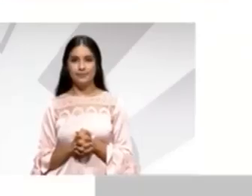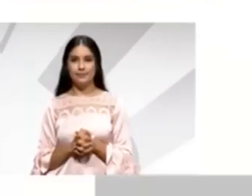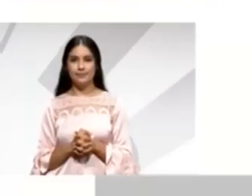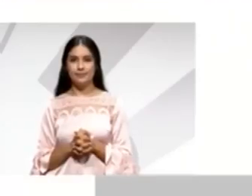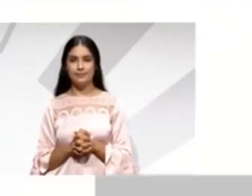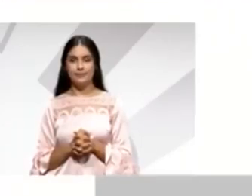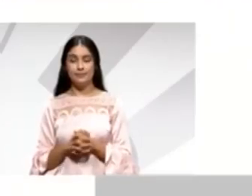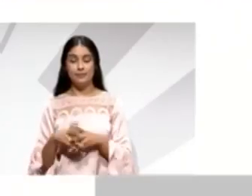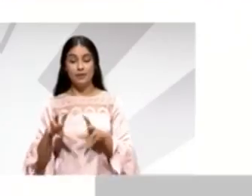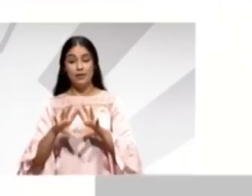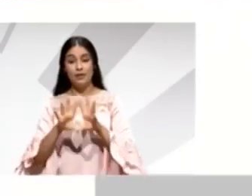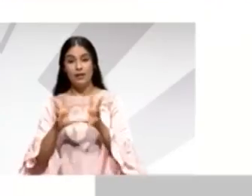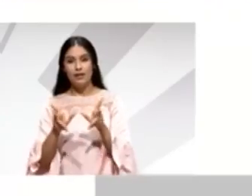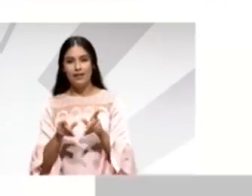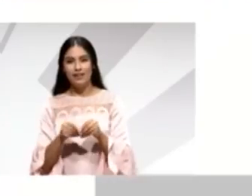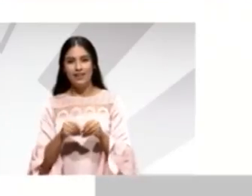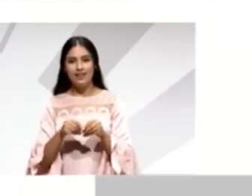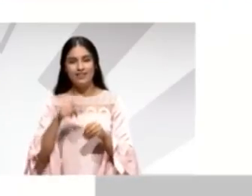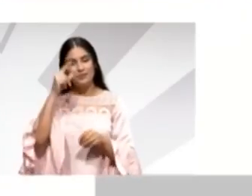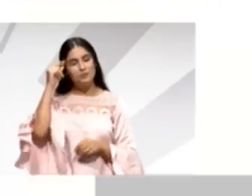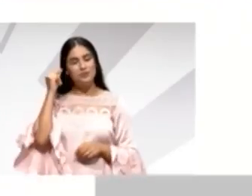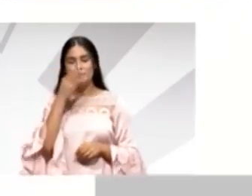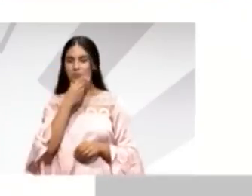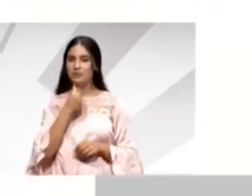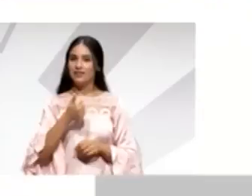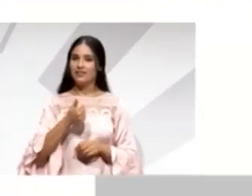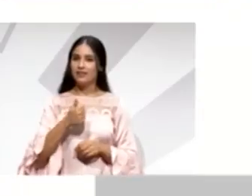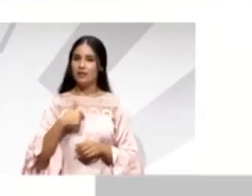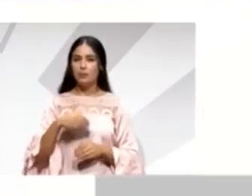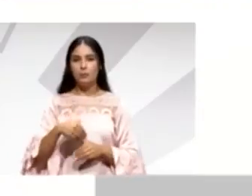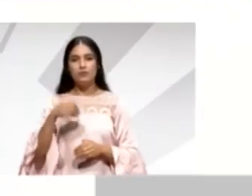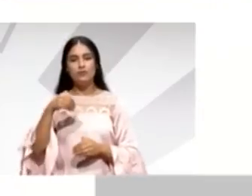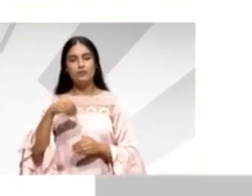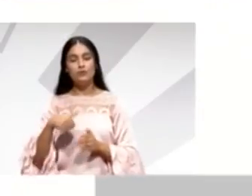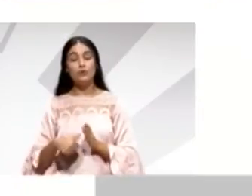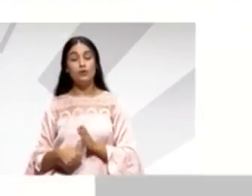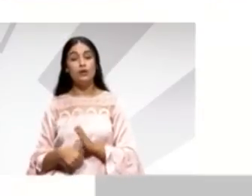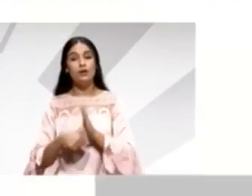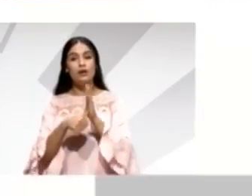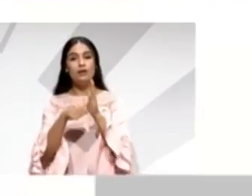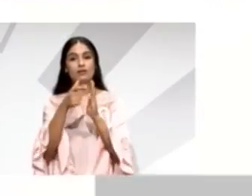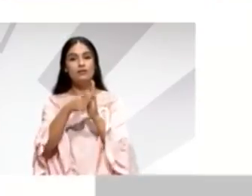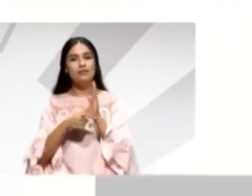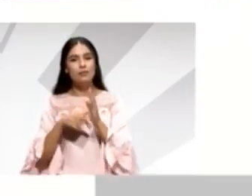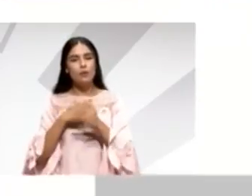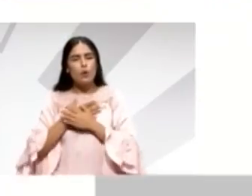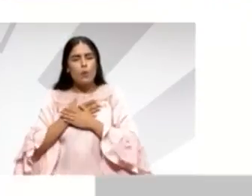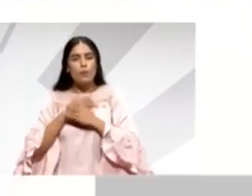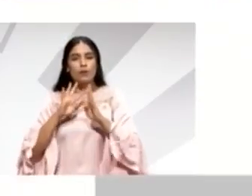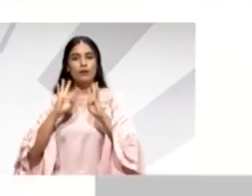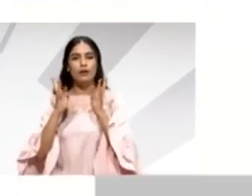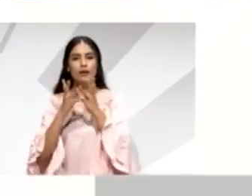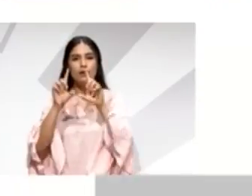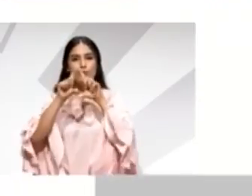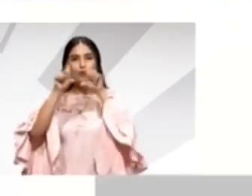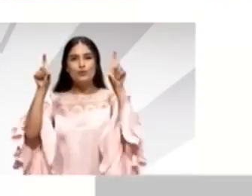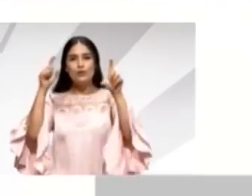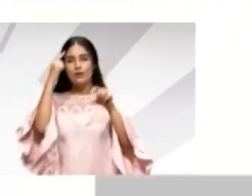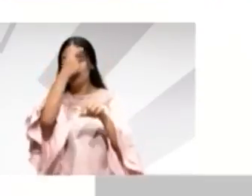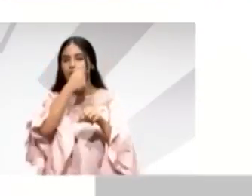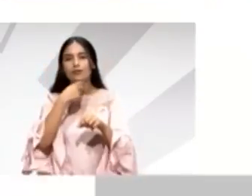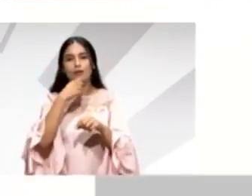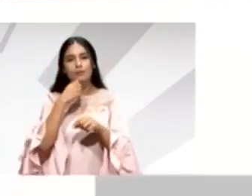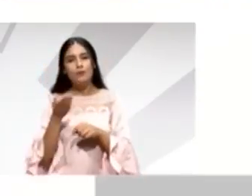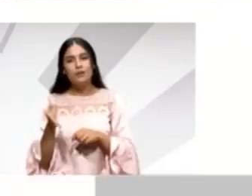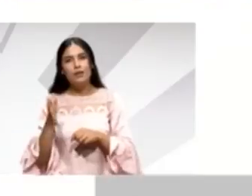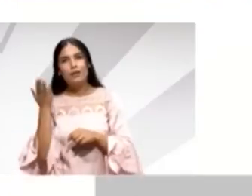سيدي بوزيد البيع وانا مصري الجندي رئيس قائمه شاب وشعارها الله